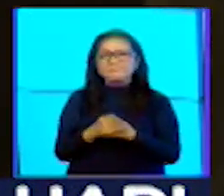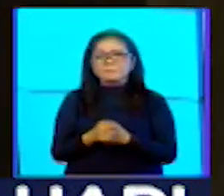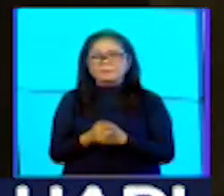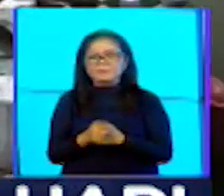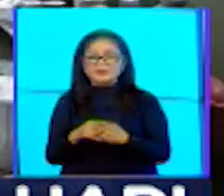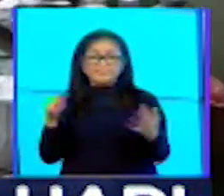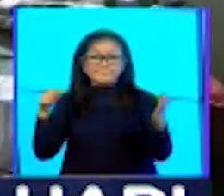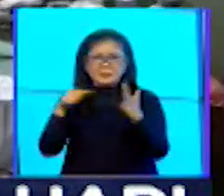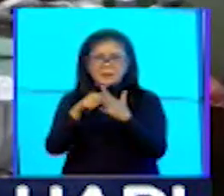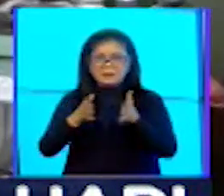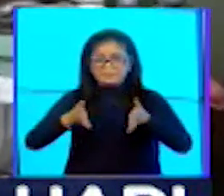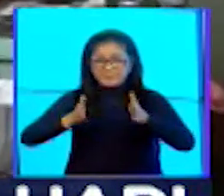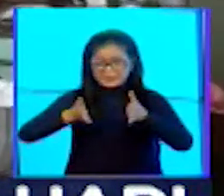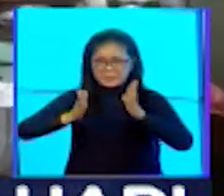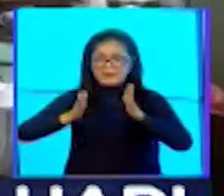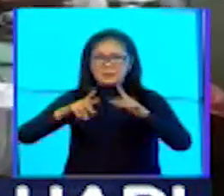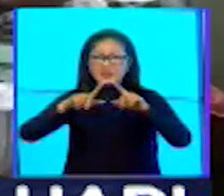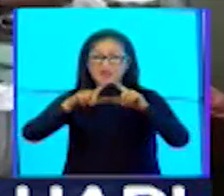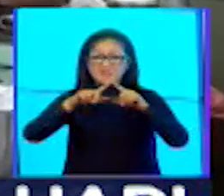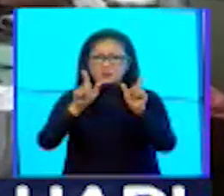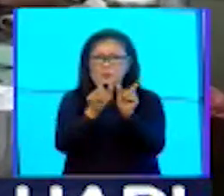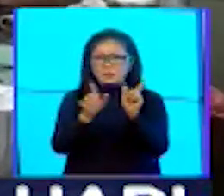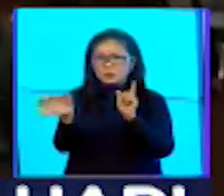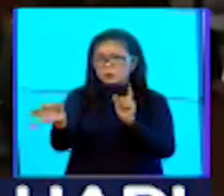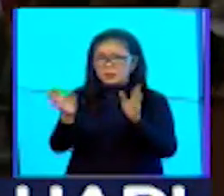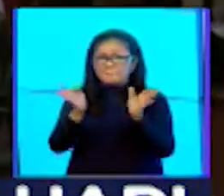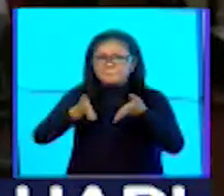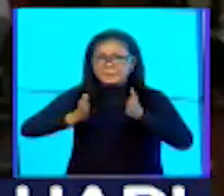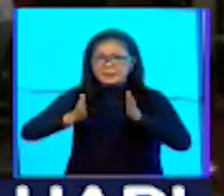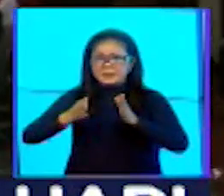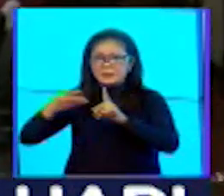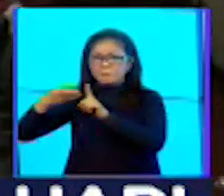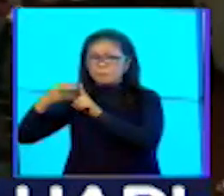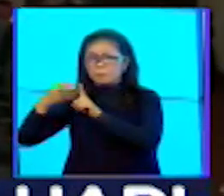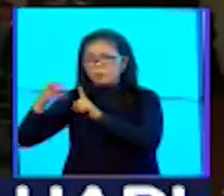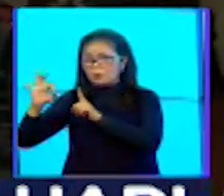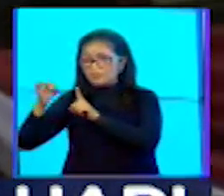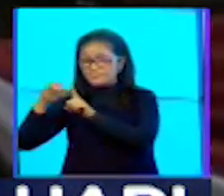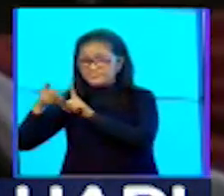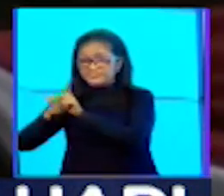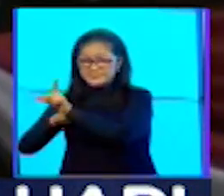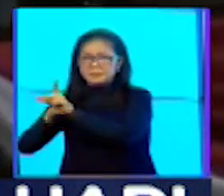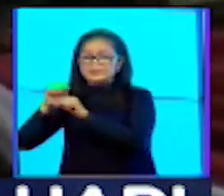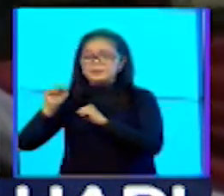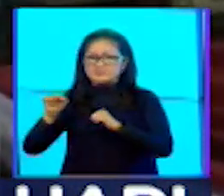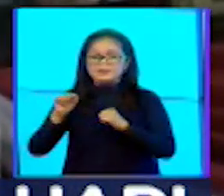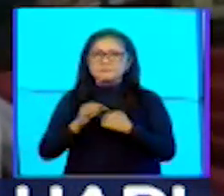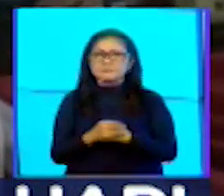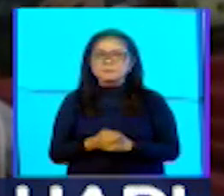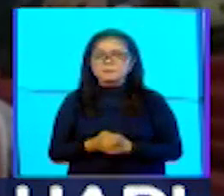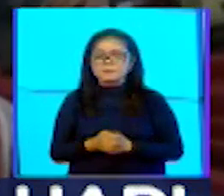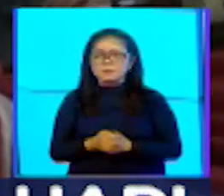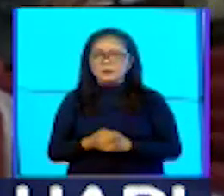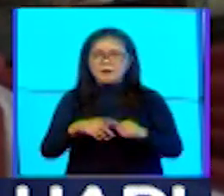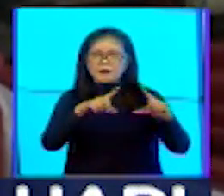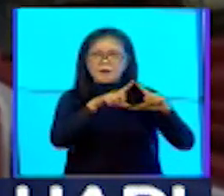Medan, Ahyar Nasution maju sebagai calon Wali Kota Medan, menantang Bobby Nasution menantu Presiden Joko Widodo. Sebagai petahana, Ahyar